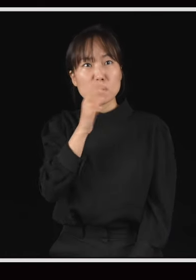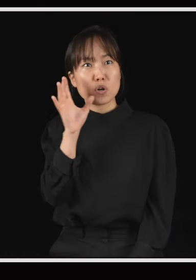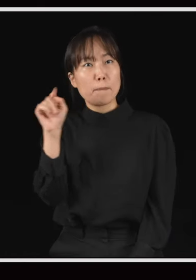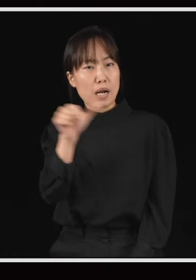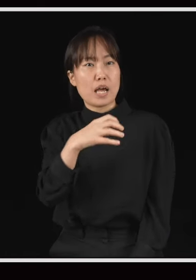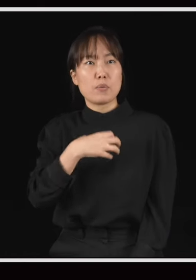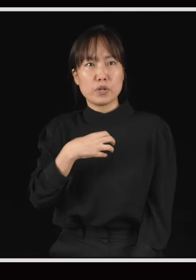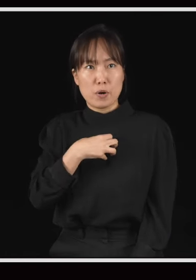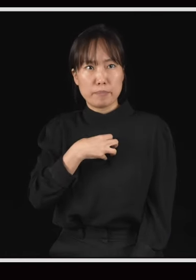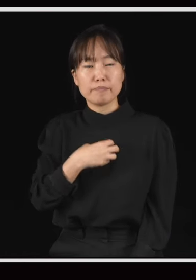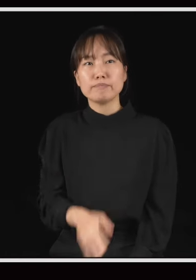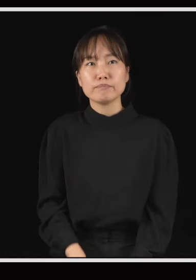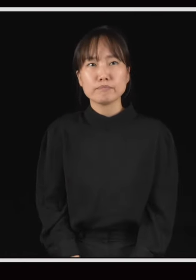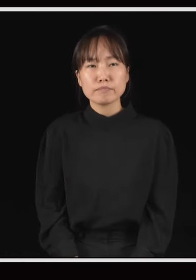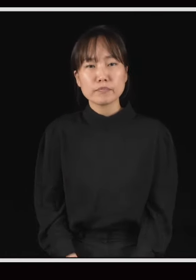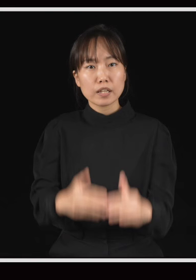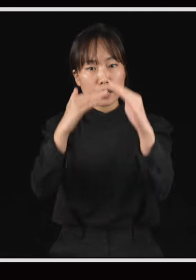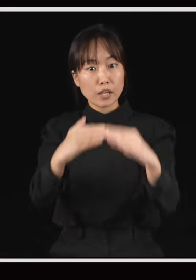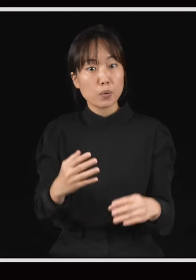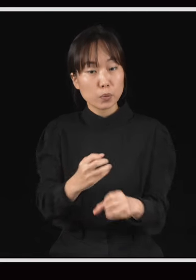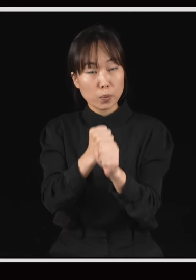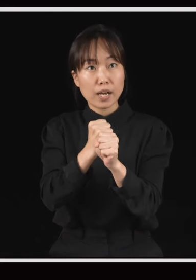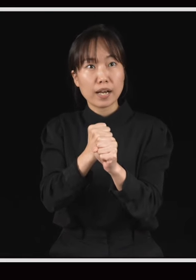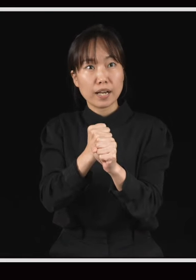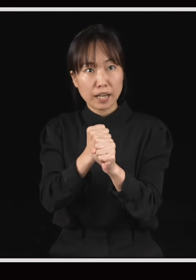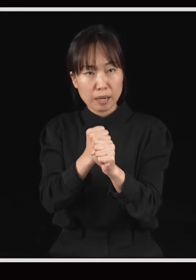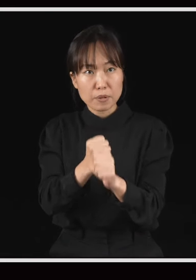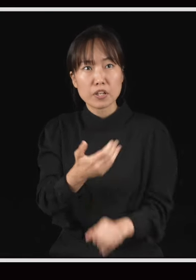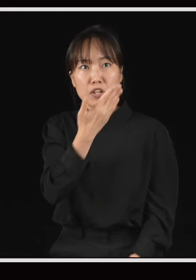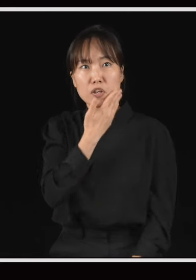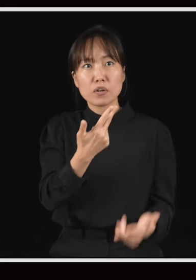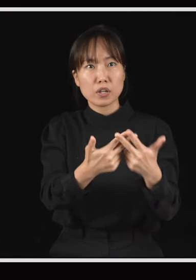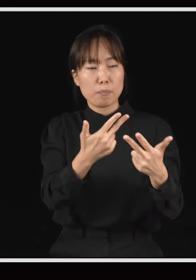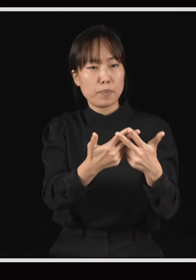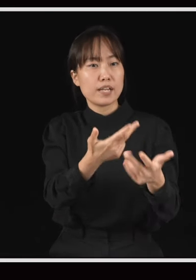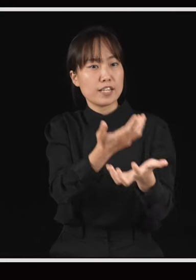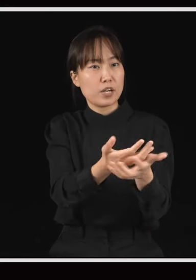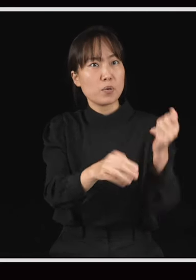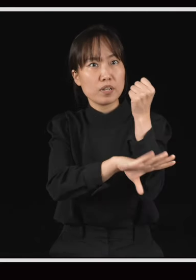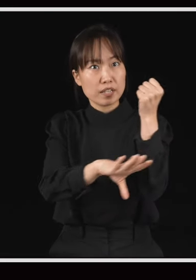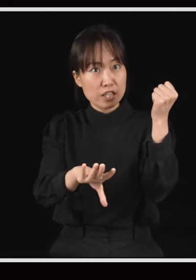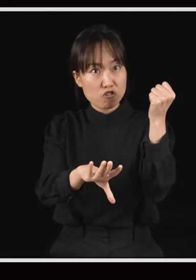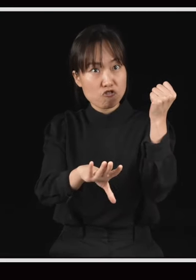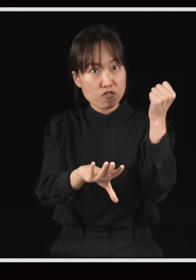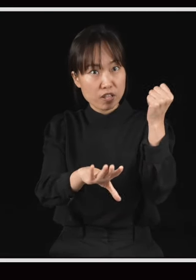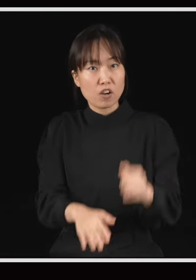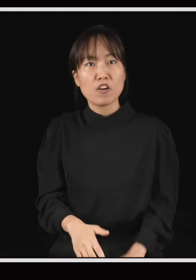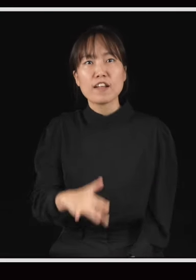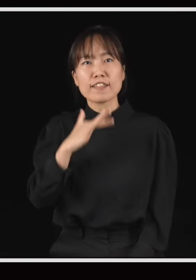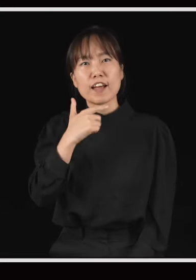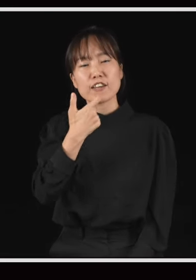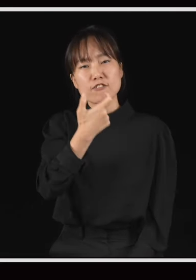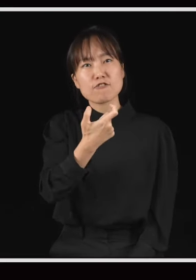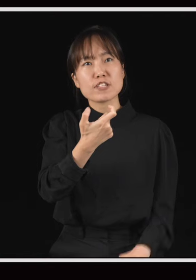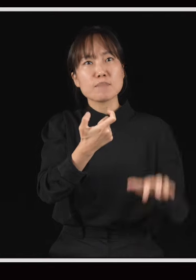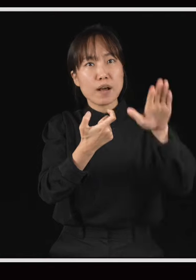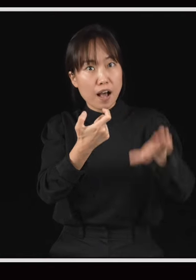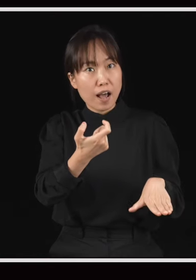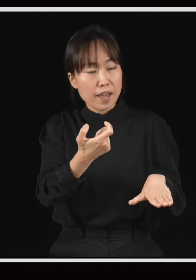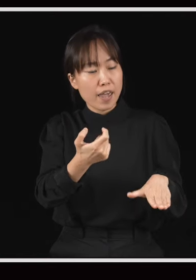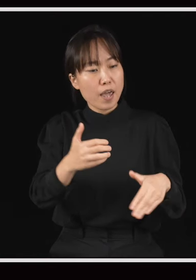그래서 이런 것들을 고려해서 60세 이전이다. 그러면은 보통 이제 영양학회에서 나오는 가이드라인